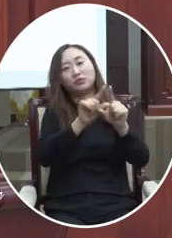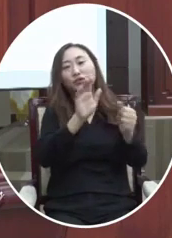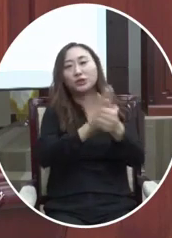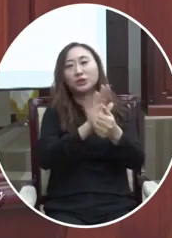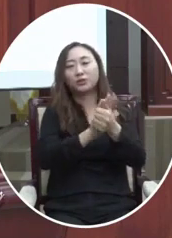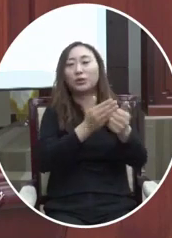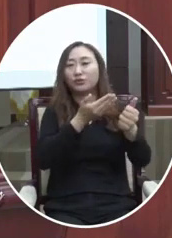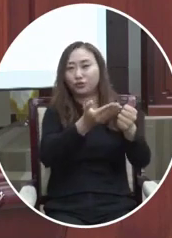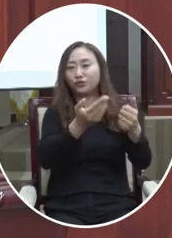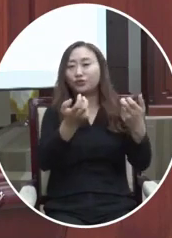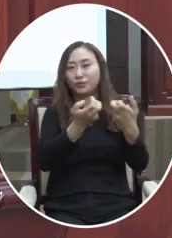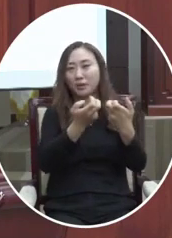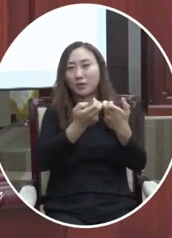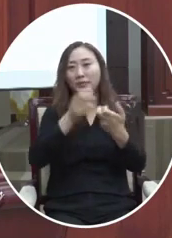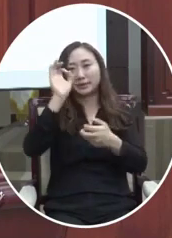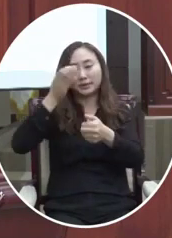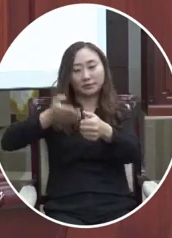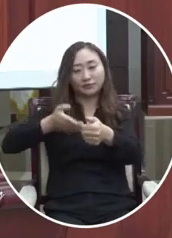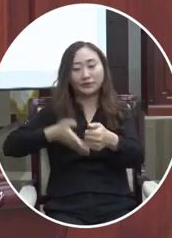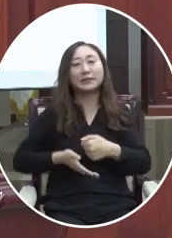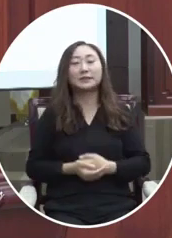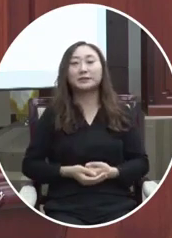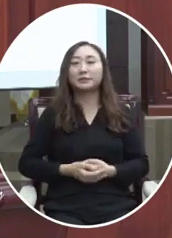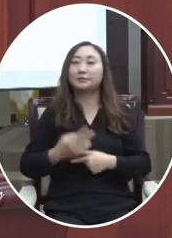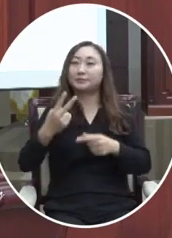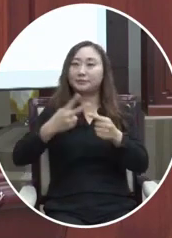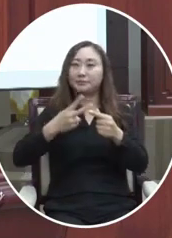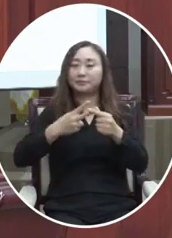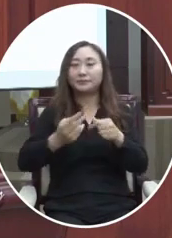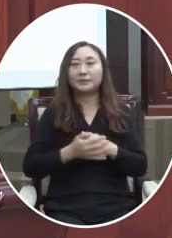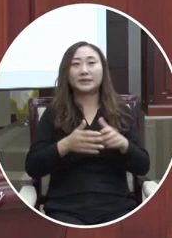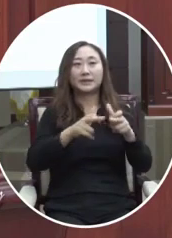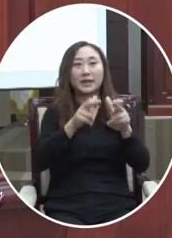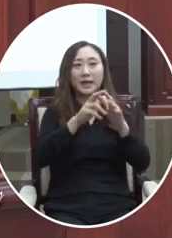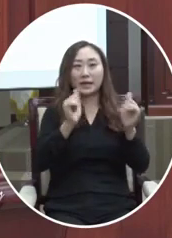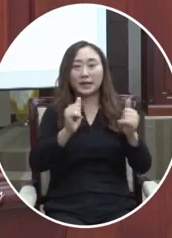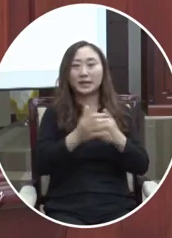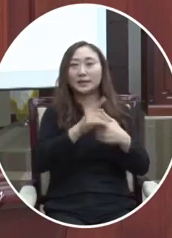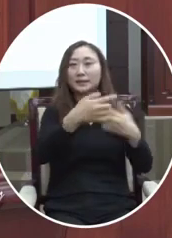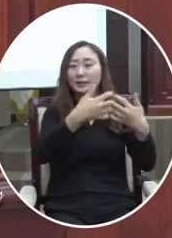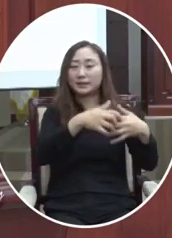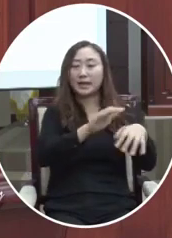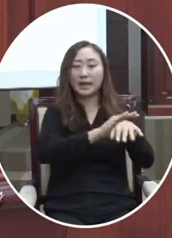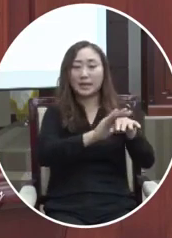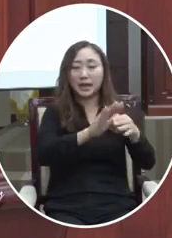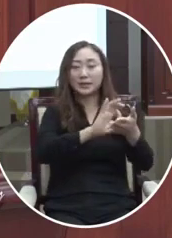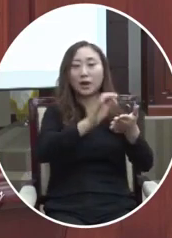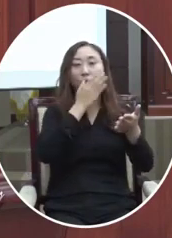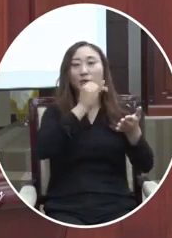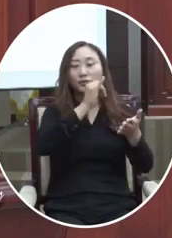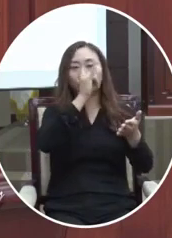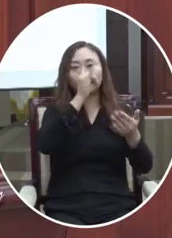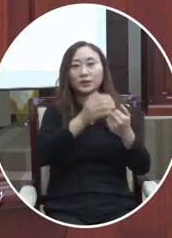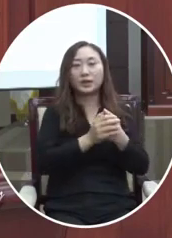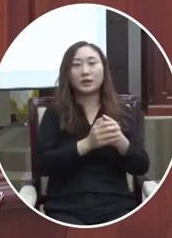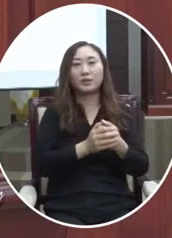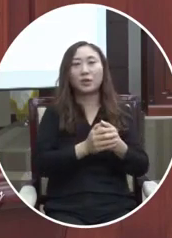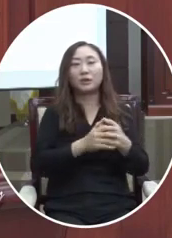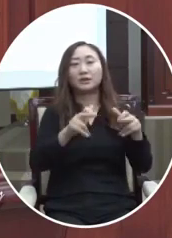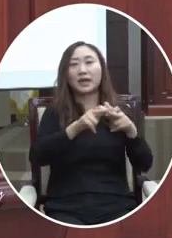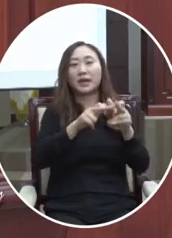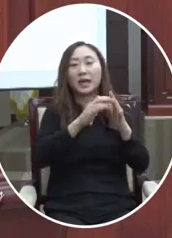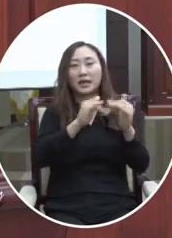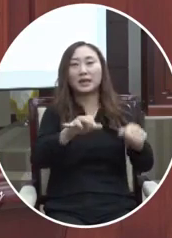일부 보전하는 방안을 고려해 주시기 바랍니다. 둘째로 장애인들이 키오스크 사용법을 익힐 수 있도록 장애인